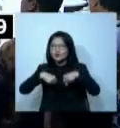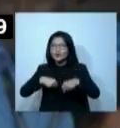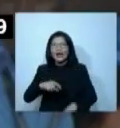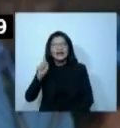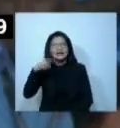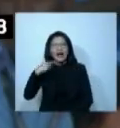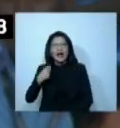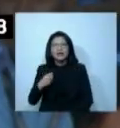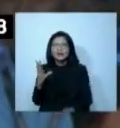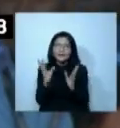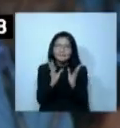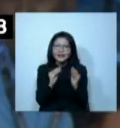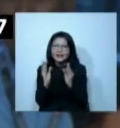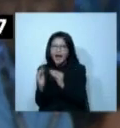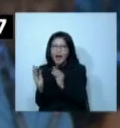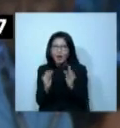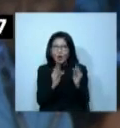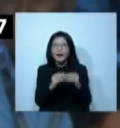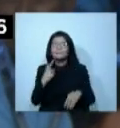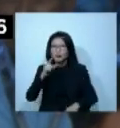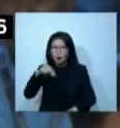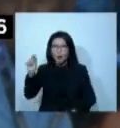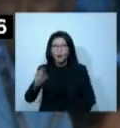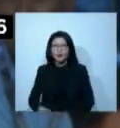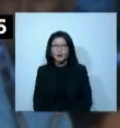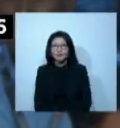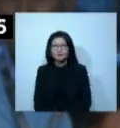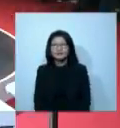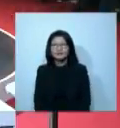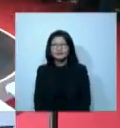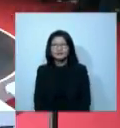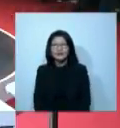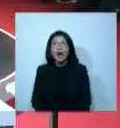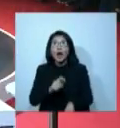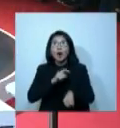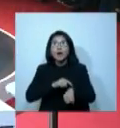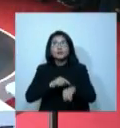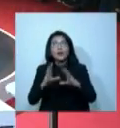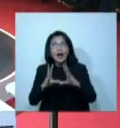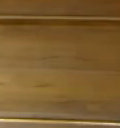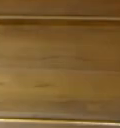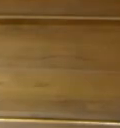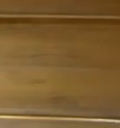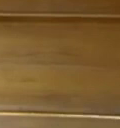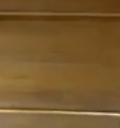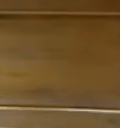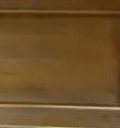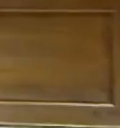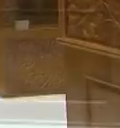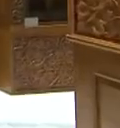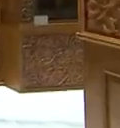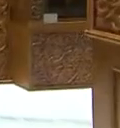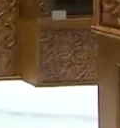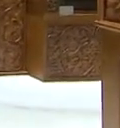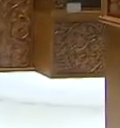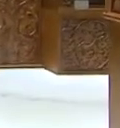juga. Akhirnya yang diperbincangkan adalah respon-respon ya kekinian, ya respon yang ada, menjawab pertanyaan dari